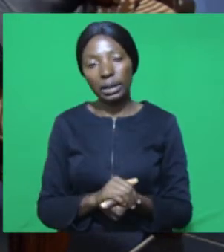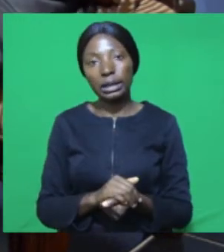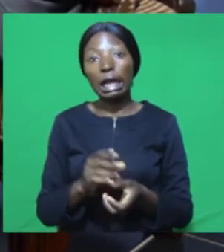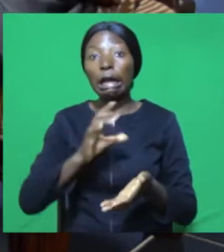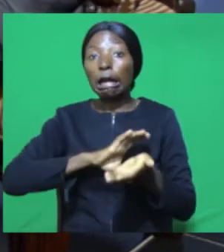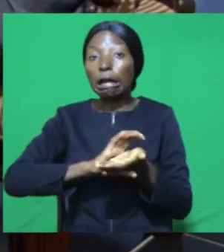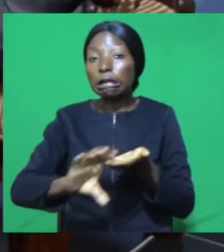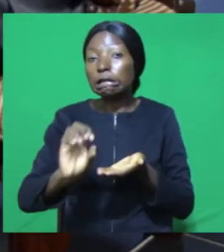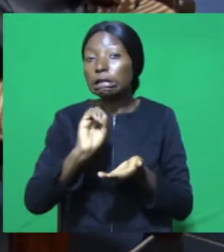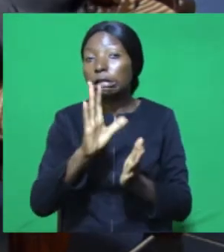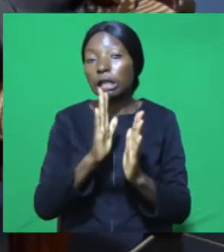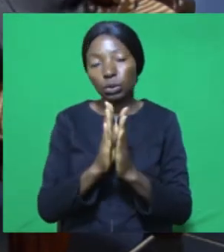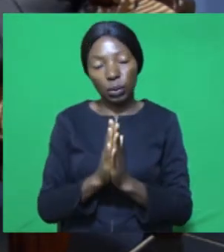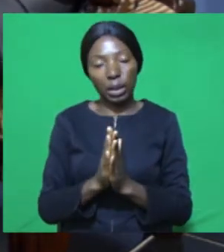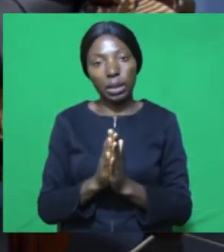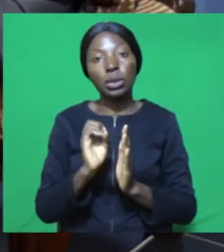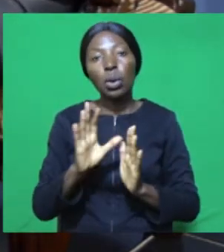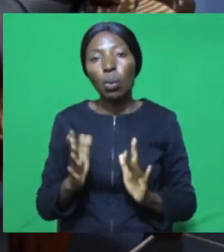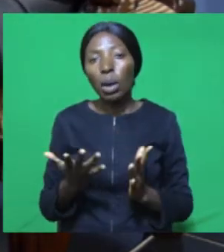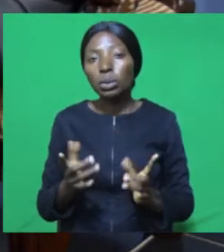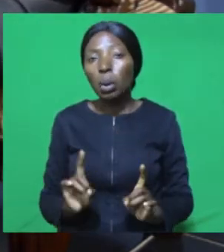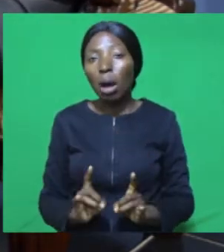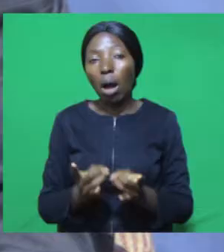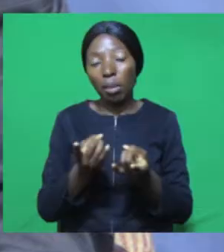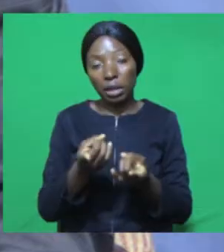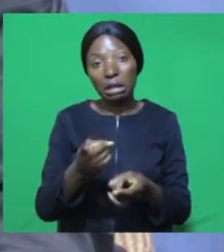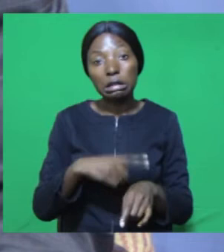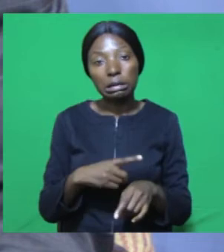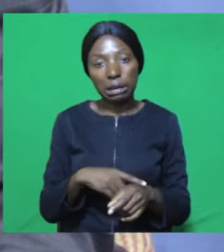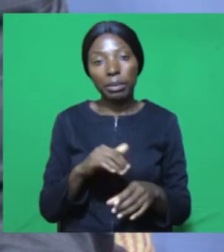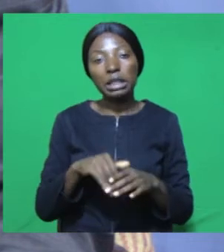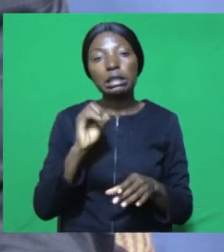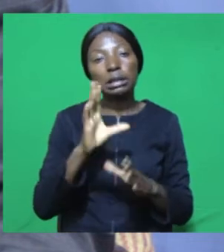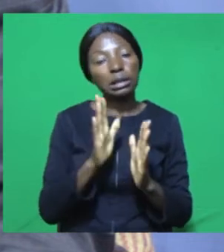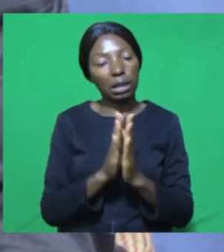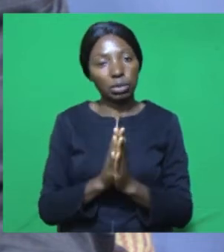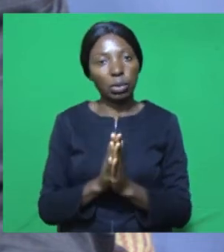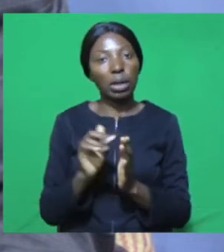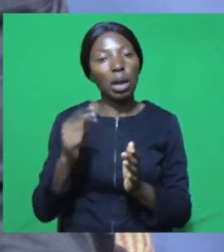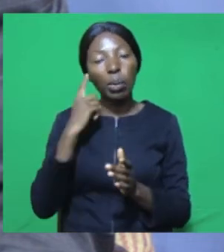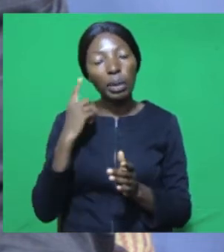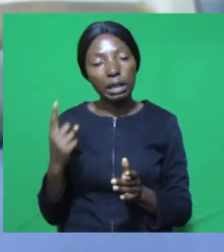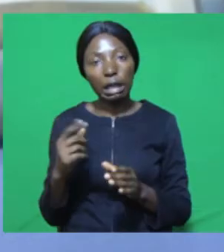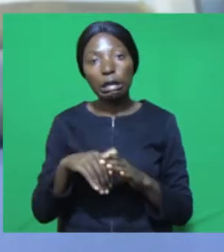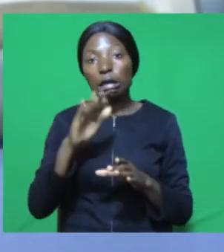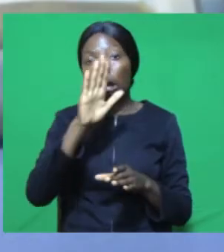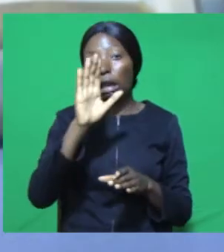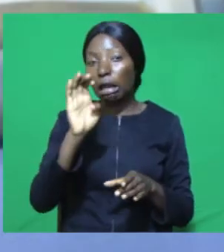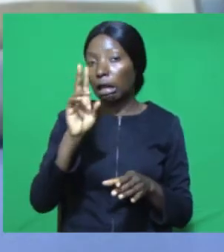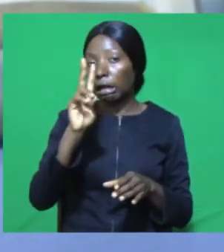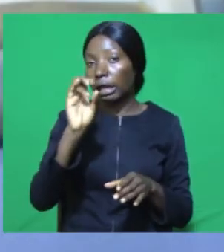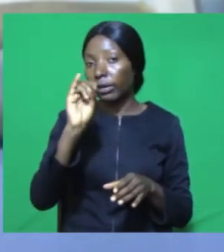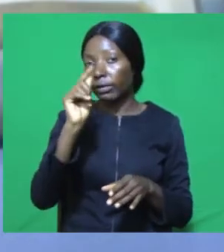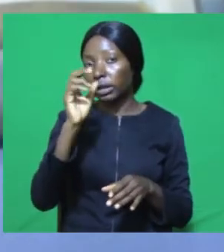kunatswa kwesanctuary yes pastor saka chii chinenge chichiitika musanctuary tanzwa futi kuti kuna Leviticus kuti